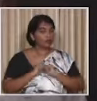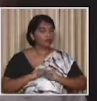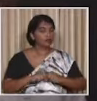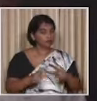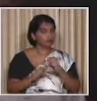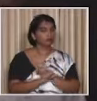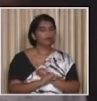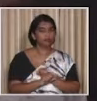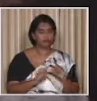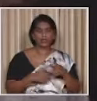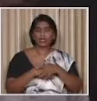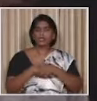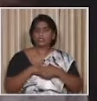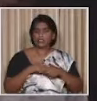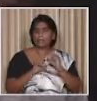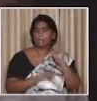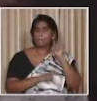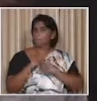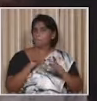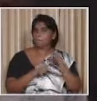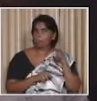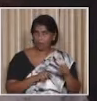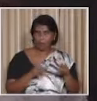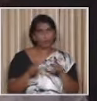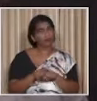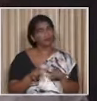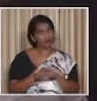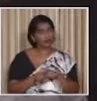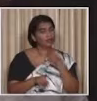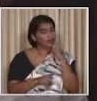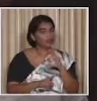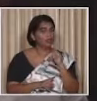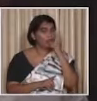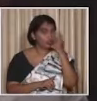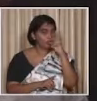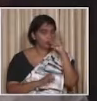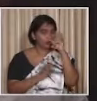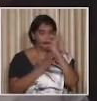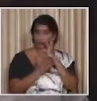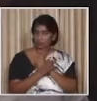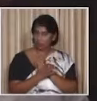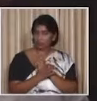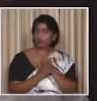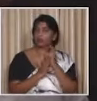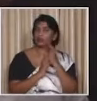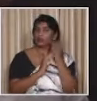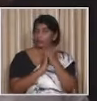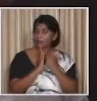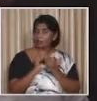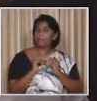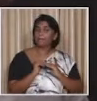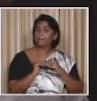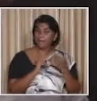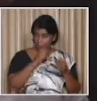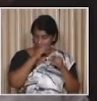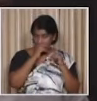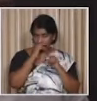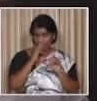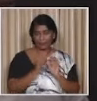නොකරන ජාතියක් ඉන්න පාර්ලිමේන්තුවක් ඉන්න රටක් හැටියට. ඒ නිසා 13 වෙනි ආණ්ඩුක්‍රම ව්‍යවස්ථාවෙන් පස්සේ